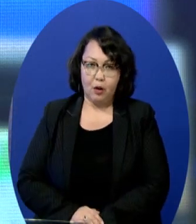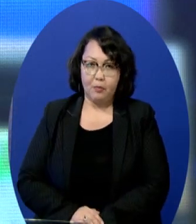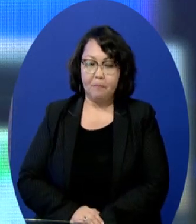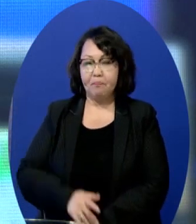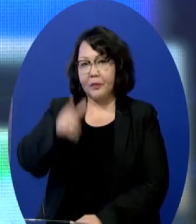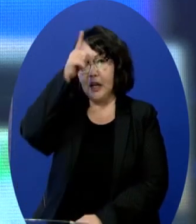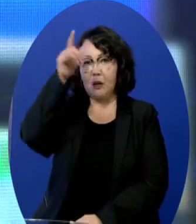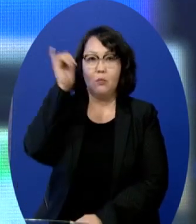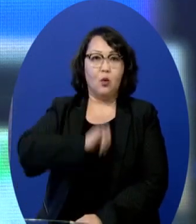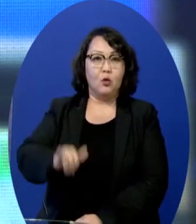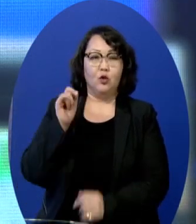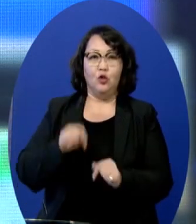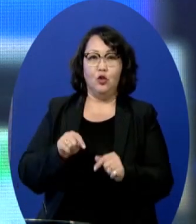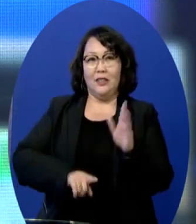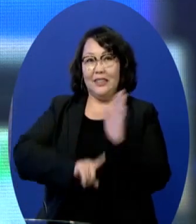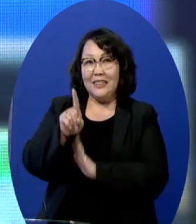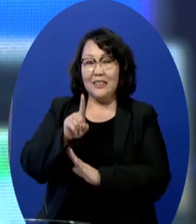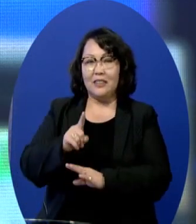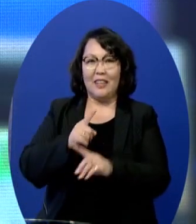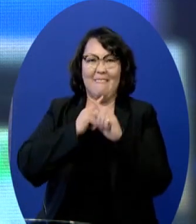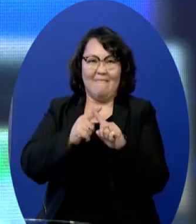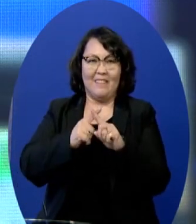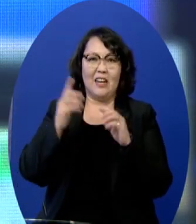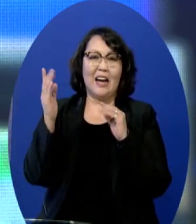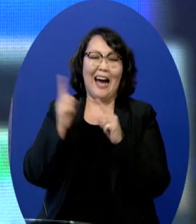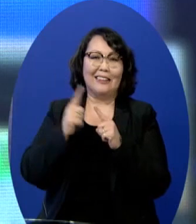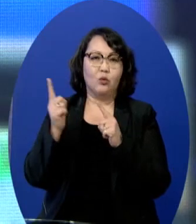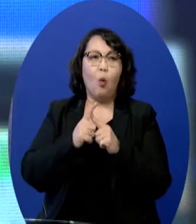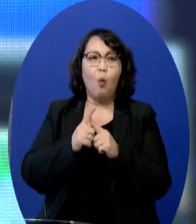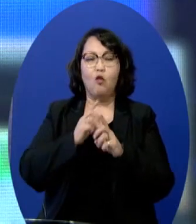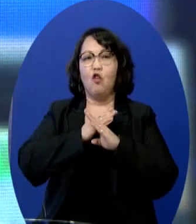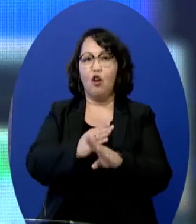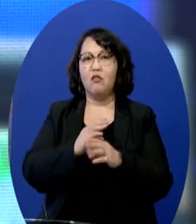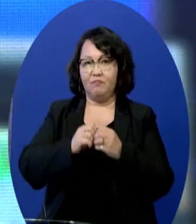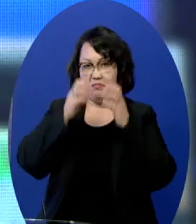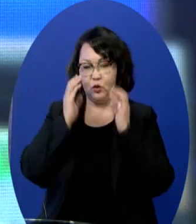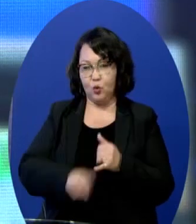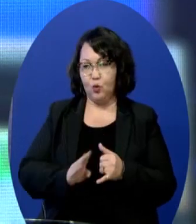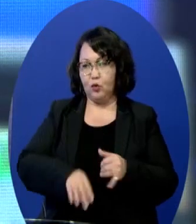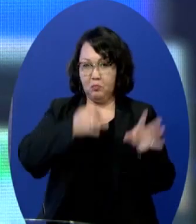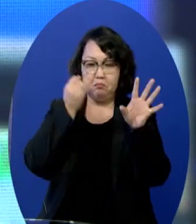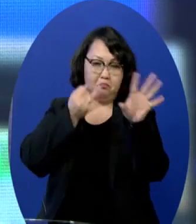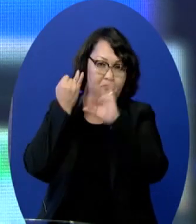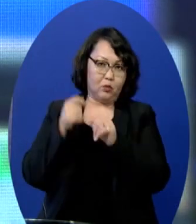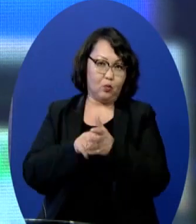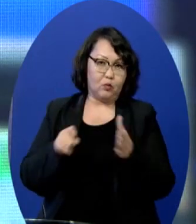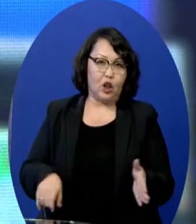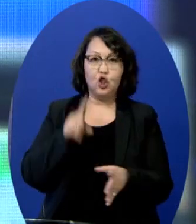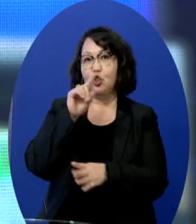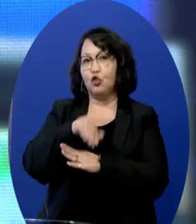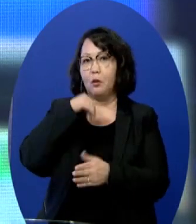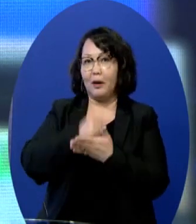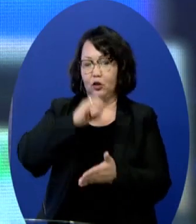Холбооны бүгд найрамдах Герман улсад өнөөдрөөс хөл хорионы хатууд иглэм хэрэгжиж эхэлж байна. Тус улсад сүүлийн хэдэн 7 хоногийн туршид хоногт